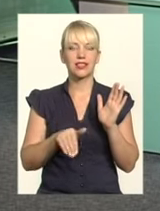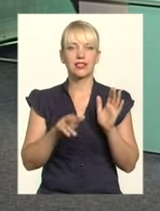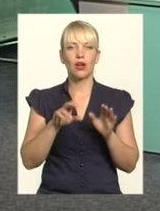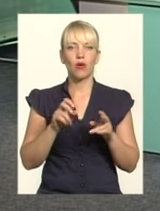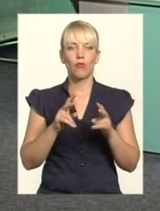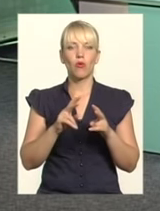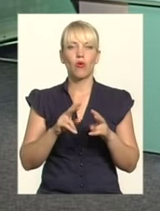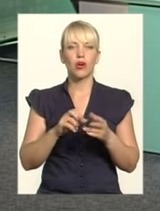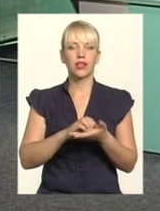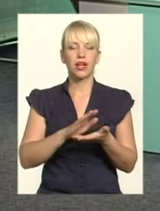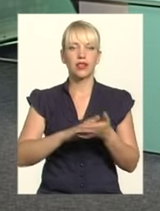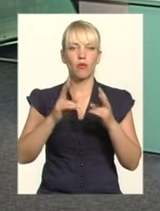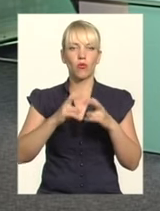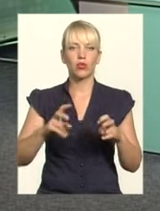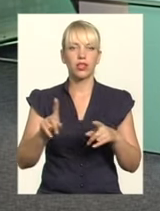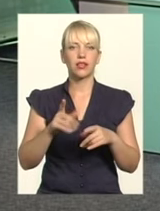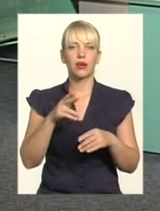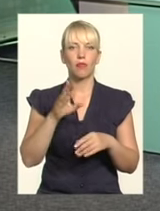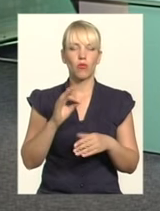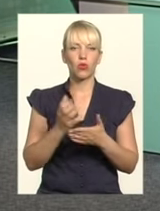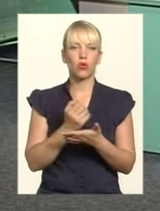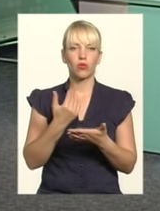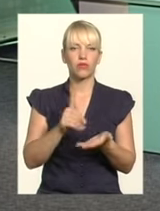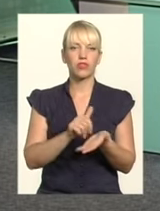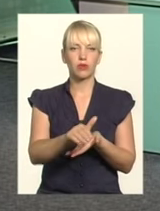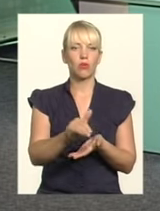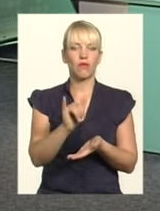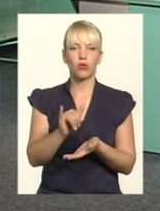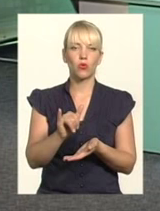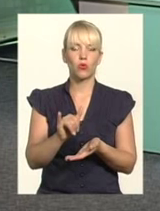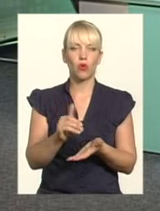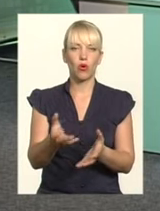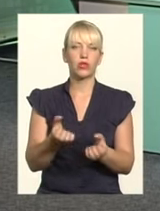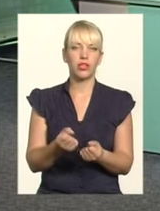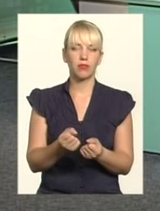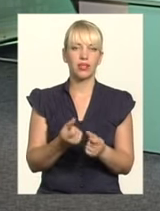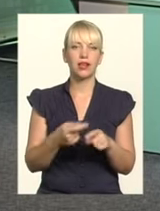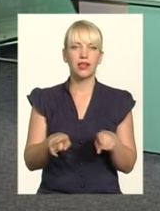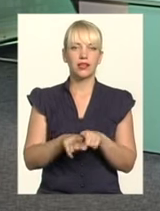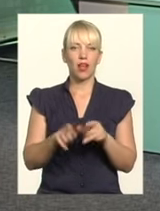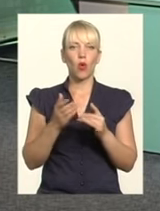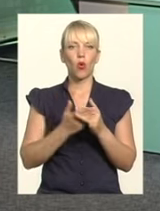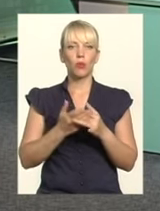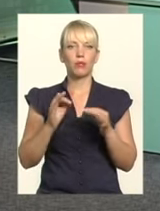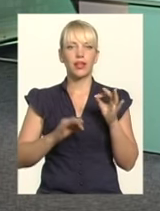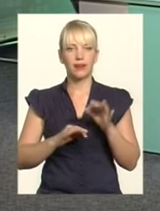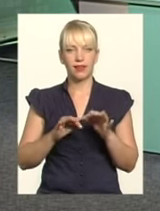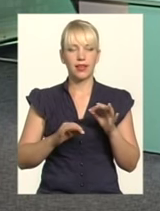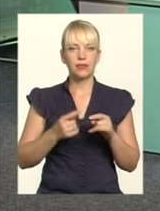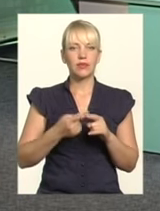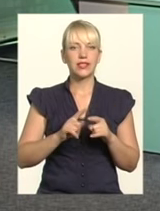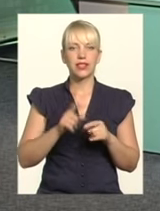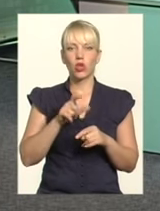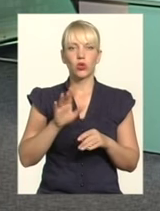моніторингу пільговиків, які вже по доходам відмовлено в отриманні пільги. Такої пільги. Але ці люди